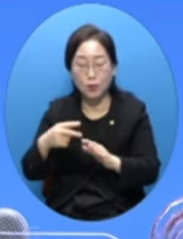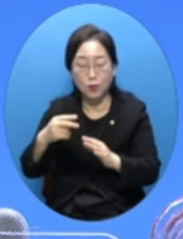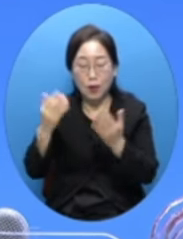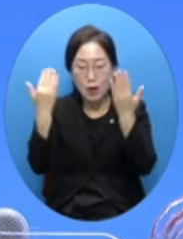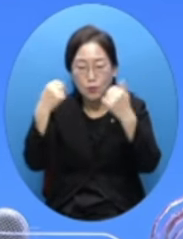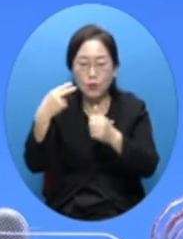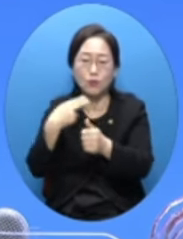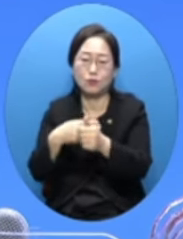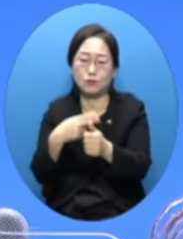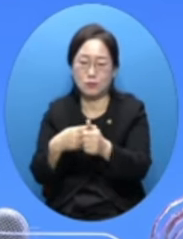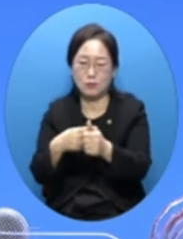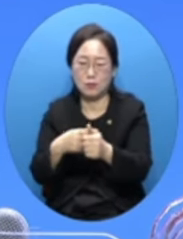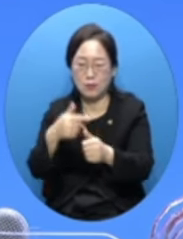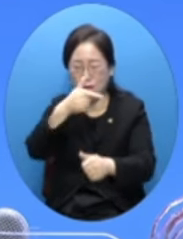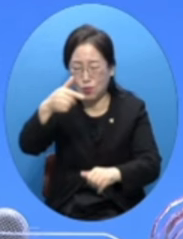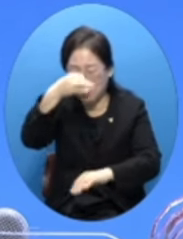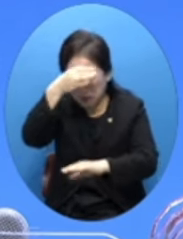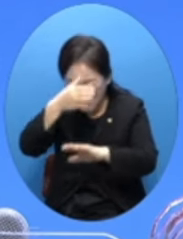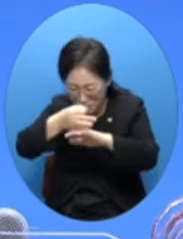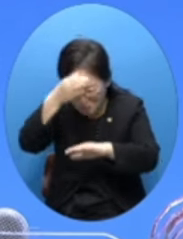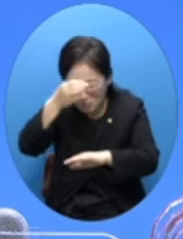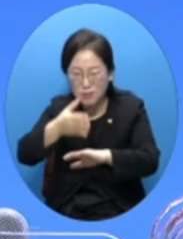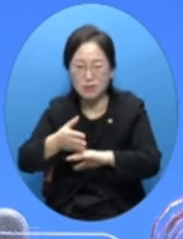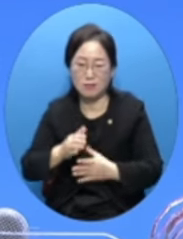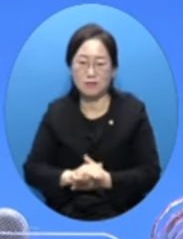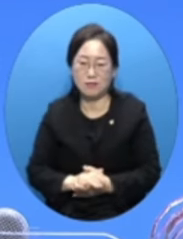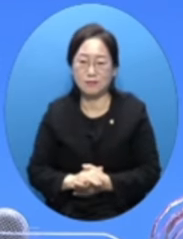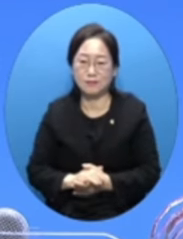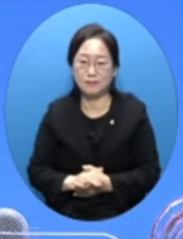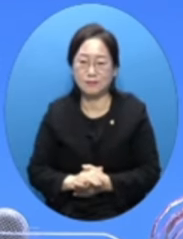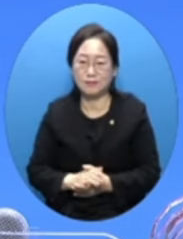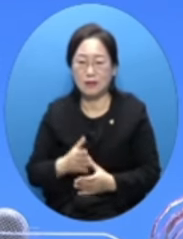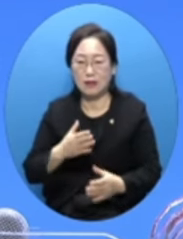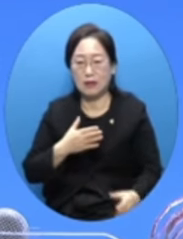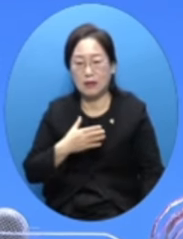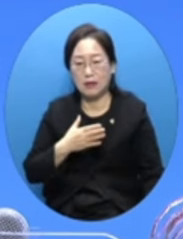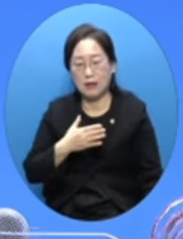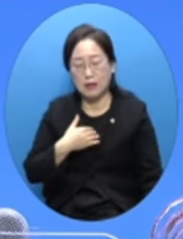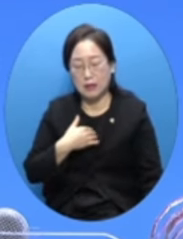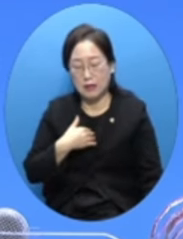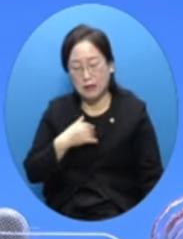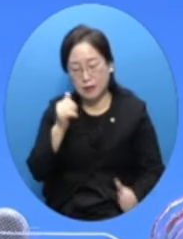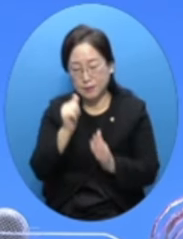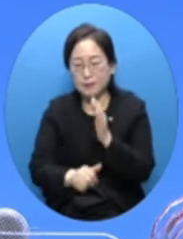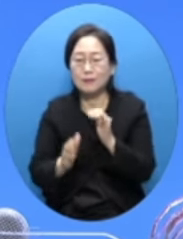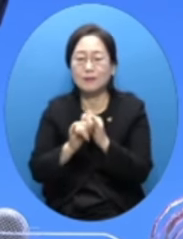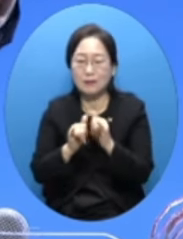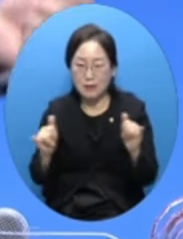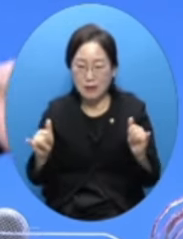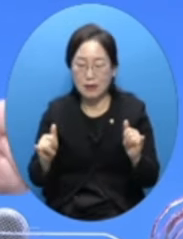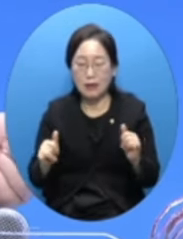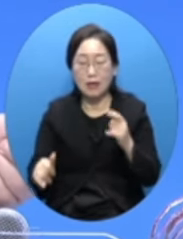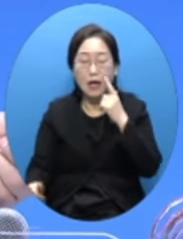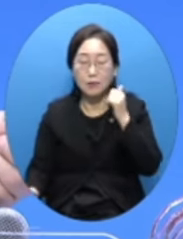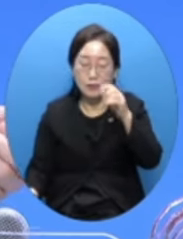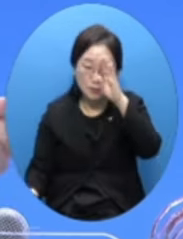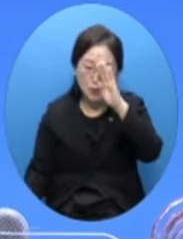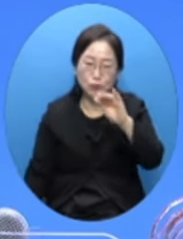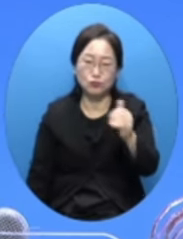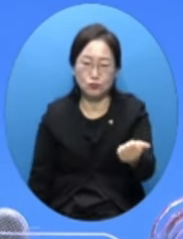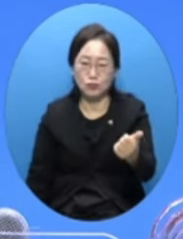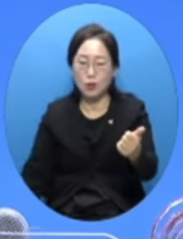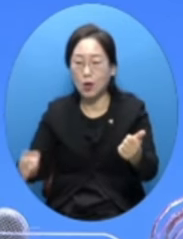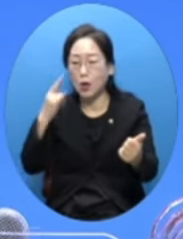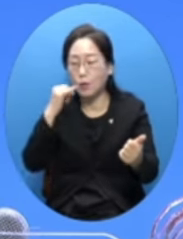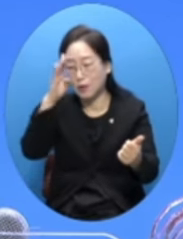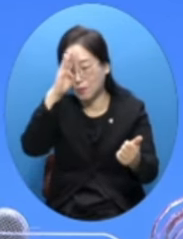교수님들에게 너무나 미안했습니다. 자기는 나는 이제 실패자구나. 아버지도 병으로 돌아가시고